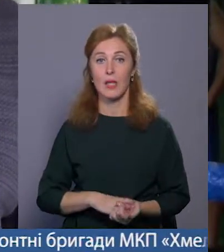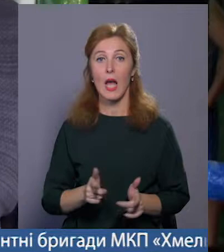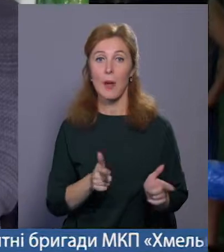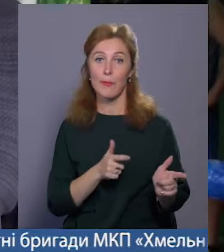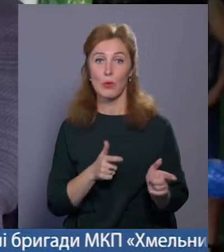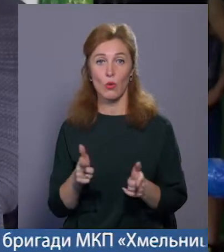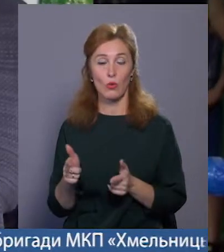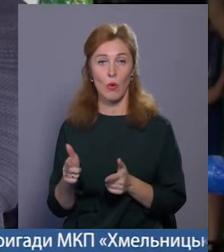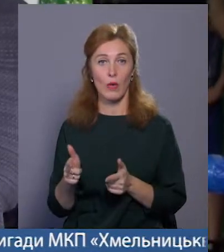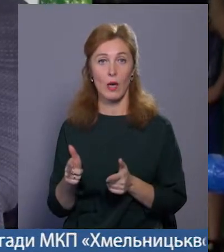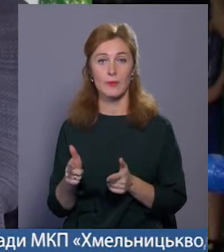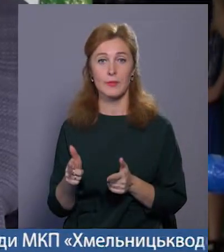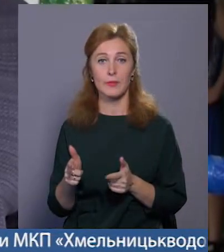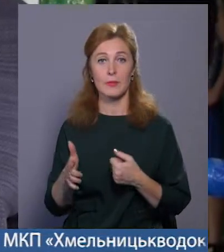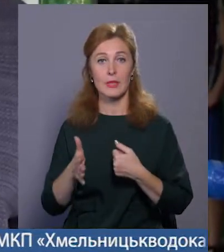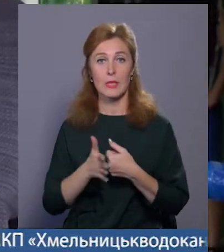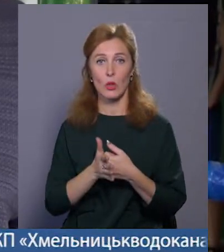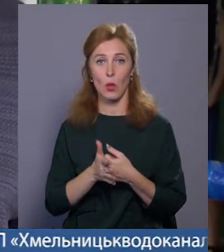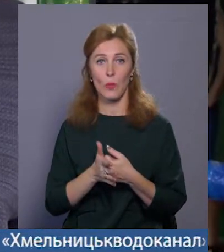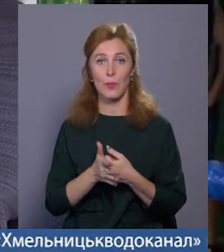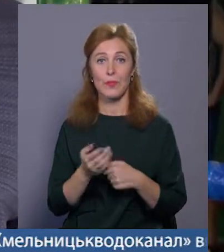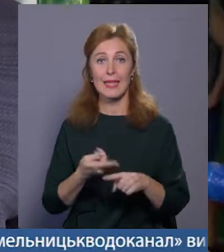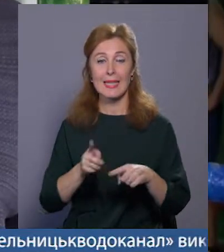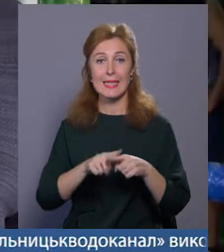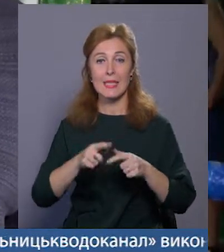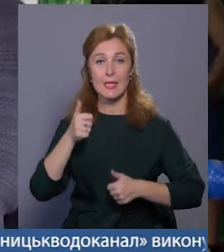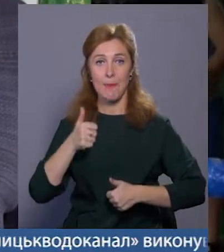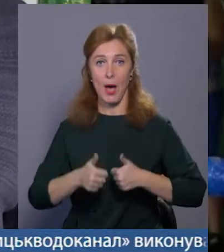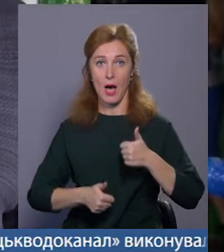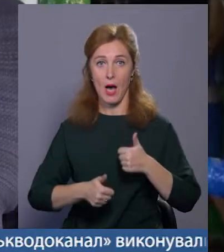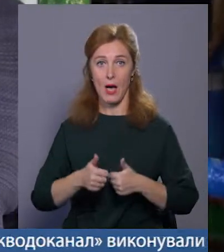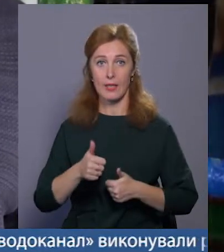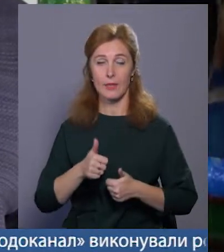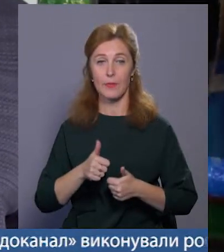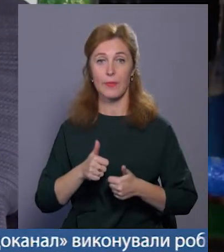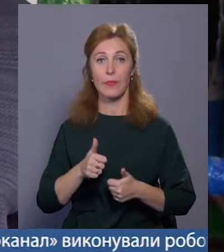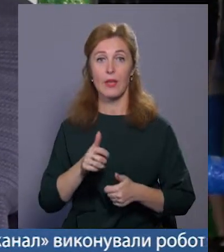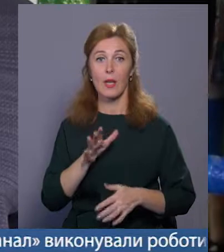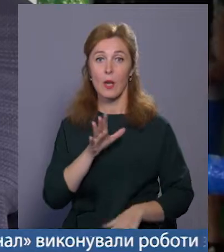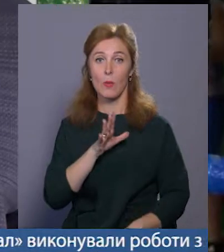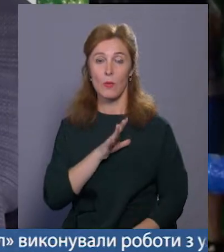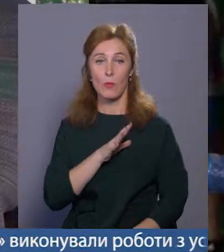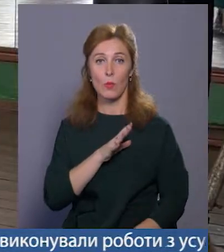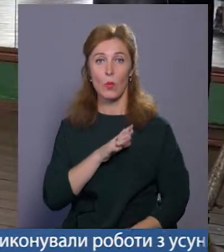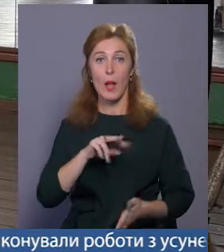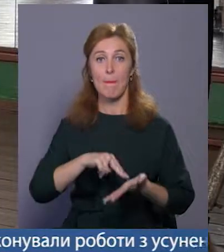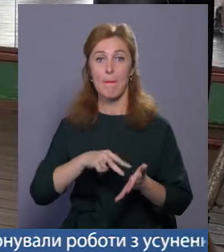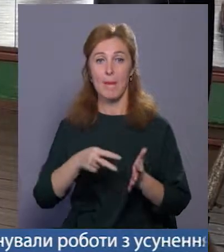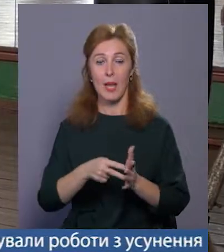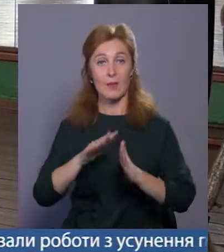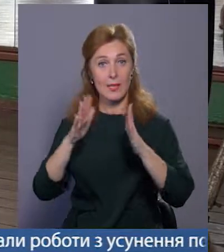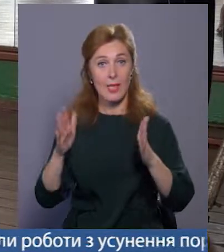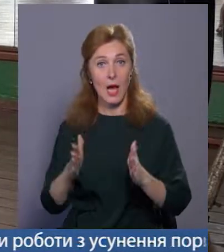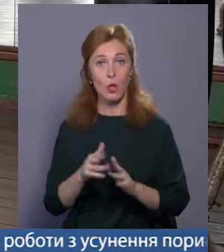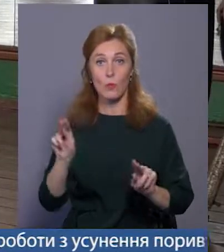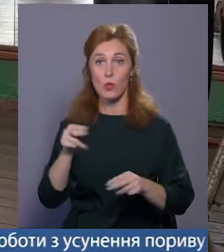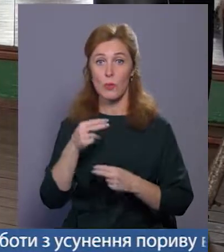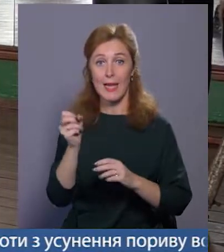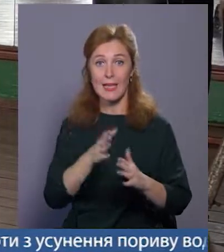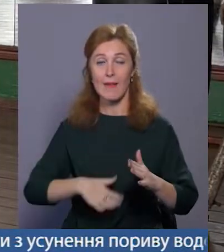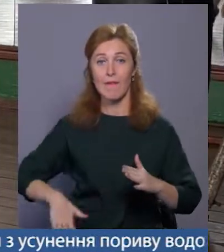Підготовка до цих змагань велася, скажімо так, планово. Загалом у чемпіонаті